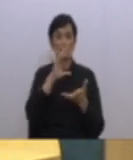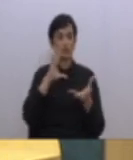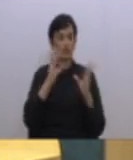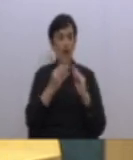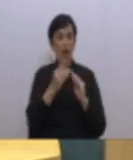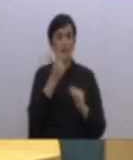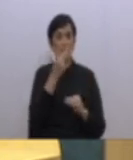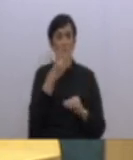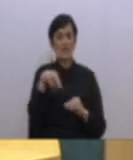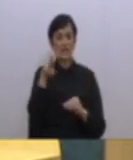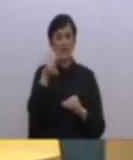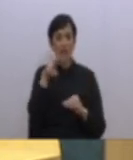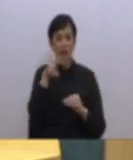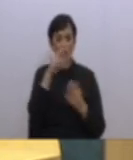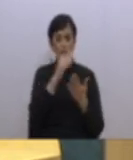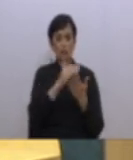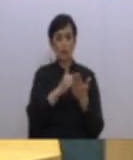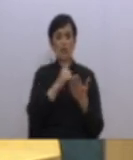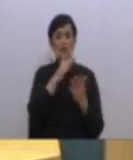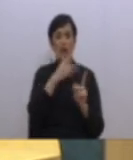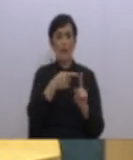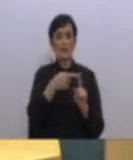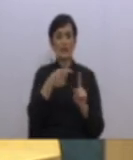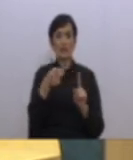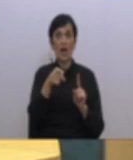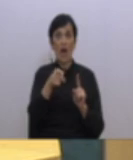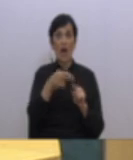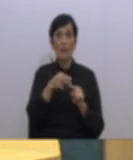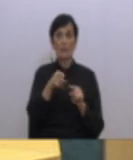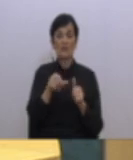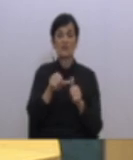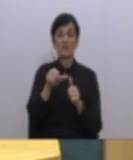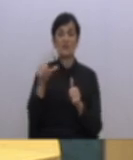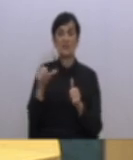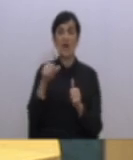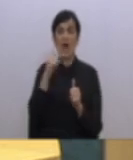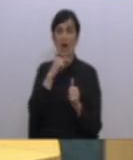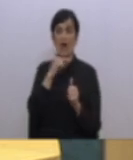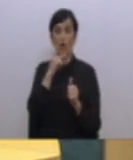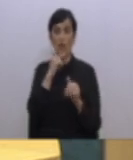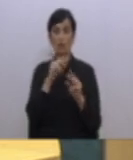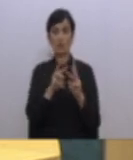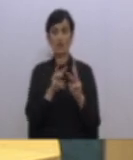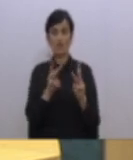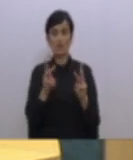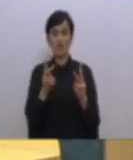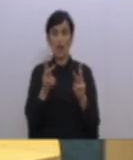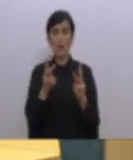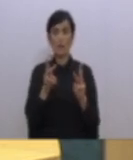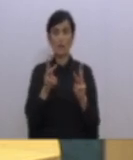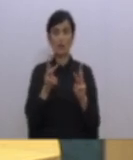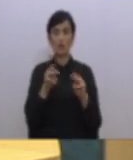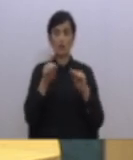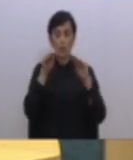de ani programa, am din metliani. Am azgarda, economic sa ministrum, ta